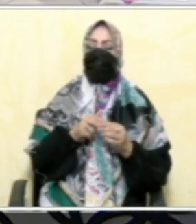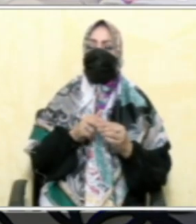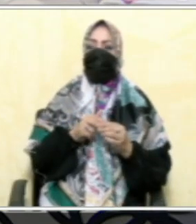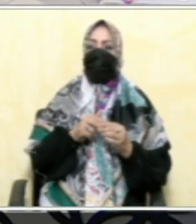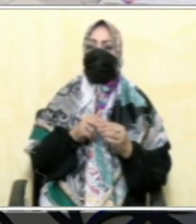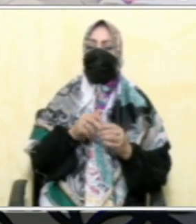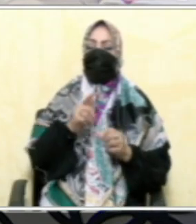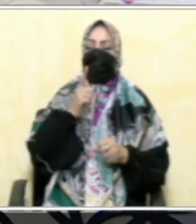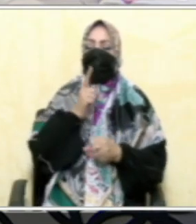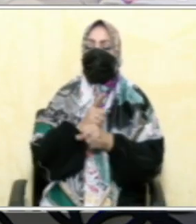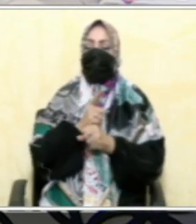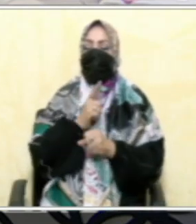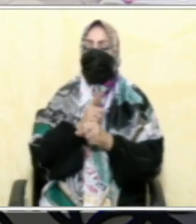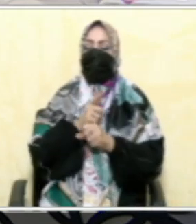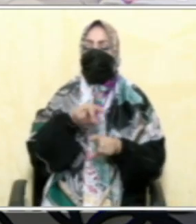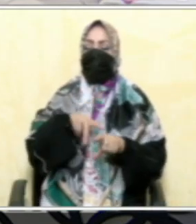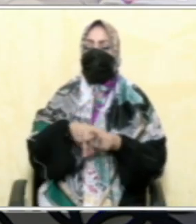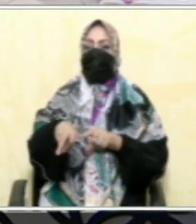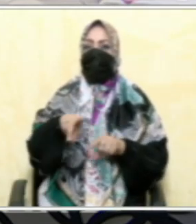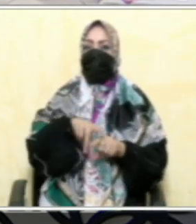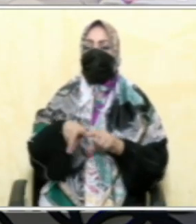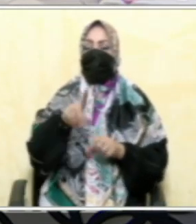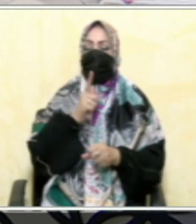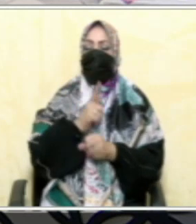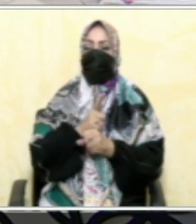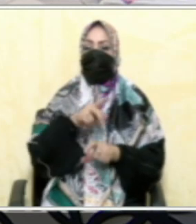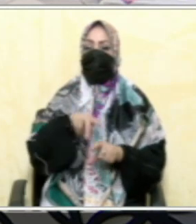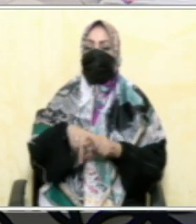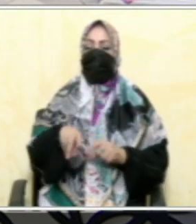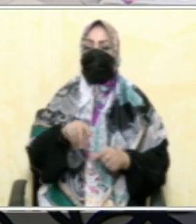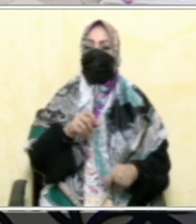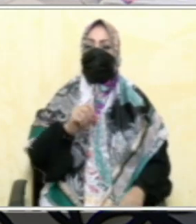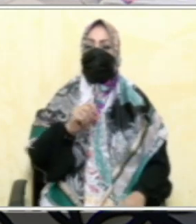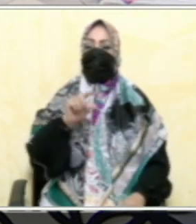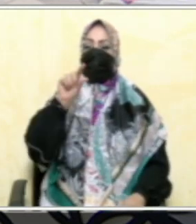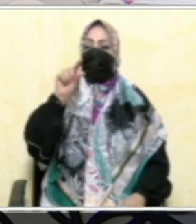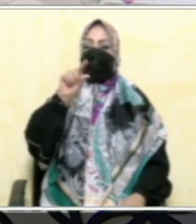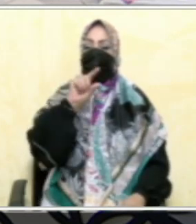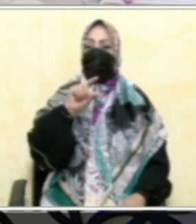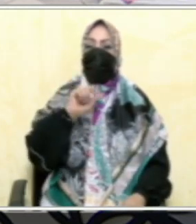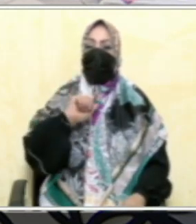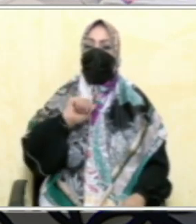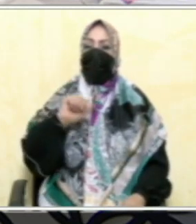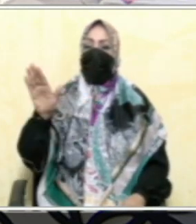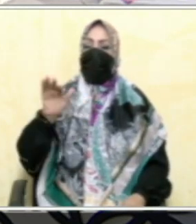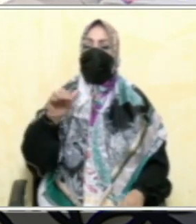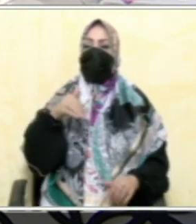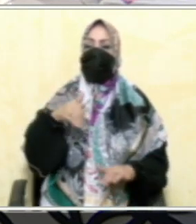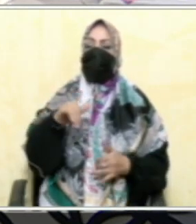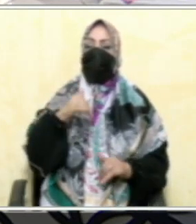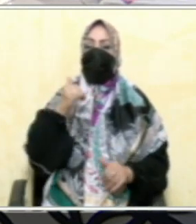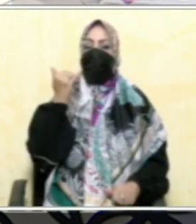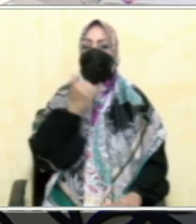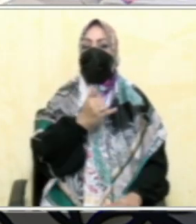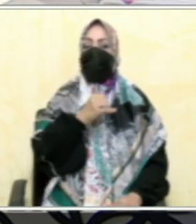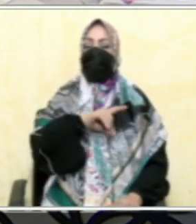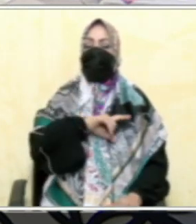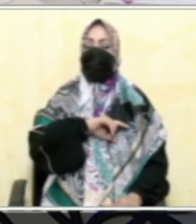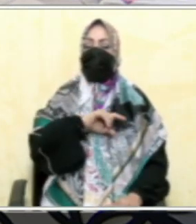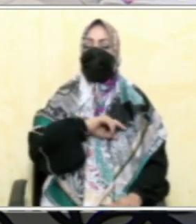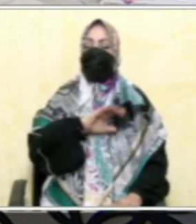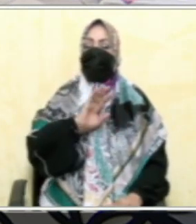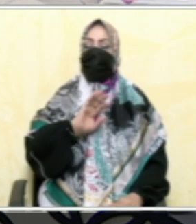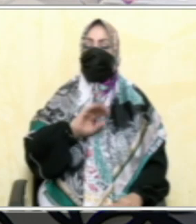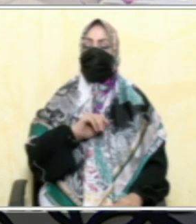برا والسيد في الصغار. نعم. ما تعبانش بيهم ولا تدور فيهم. ثاني حاجة عملية الغش هذه اللي كثرة